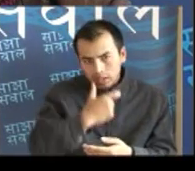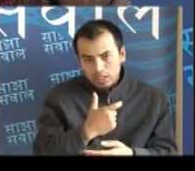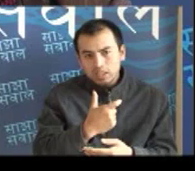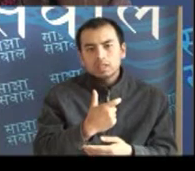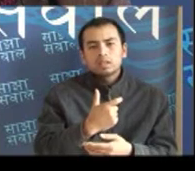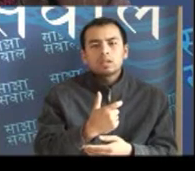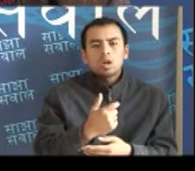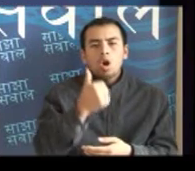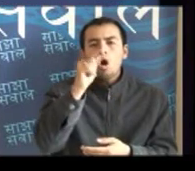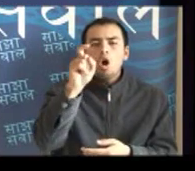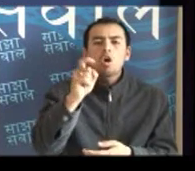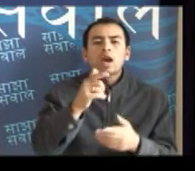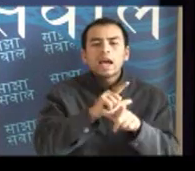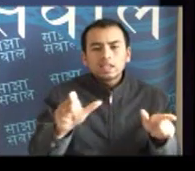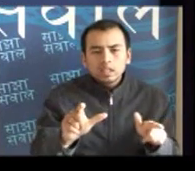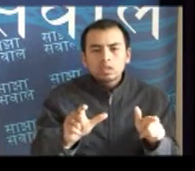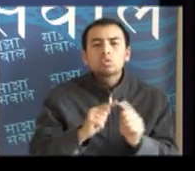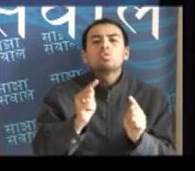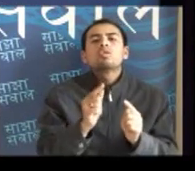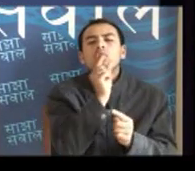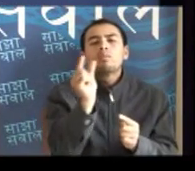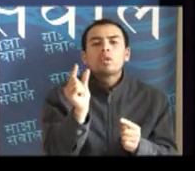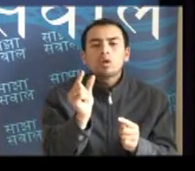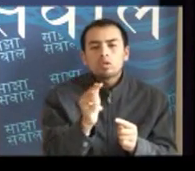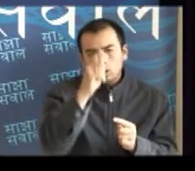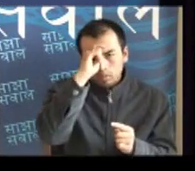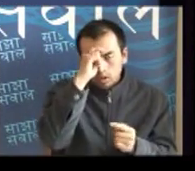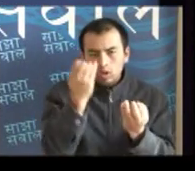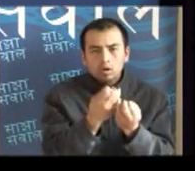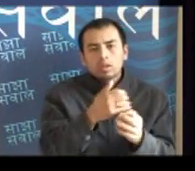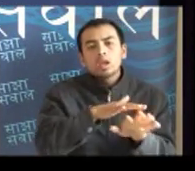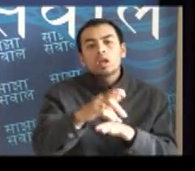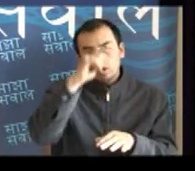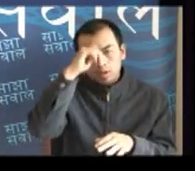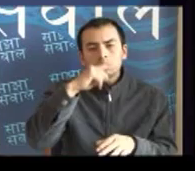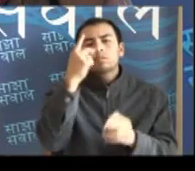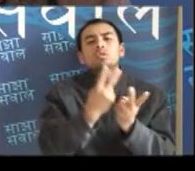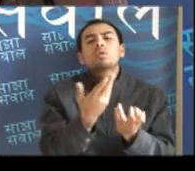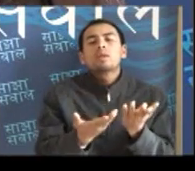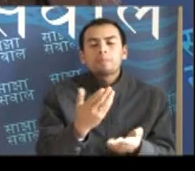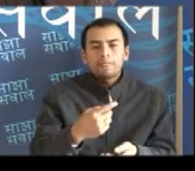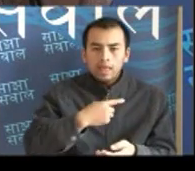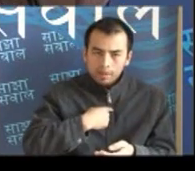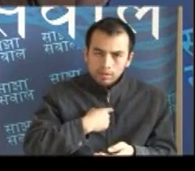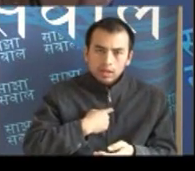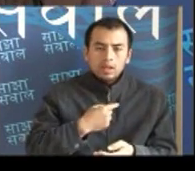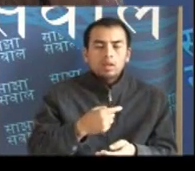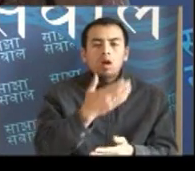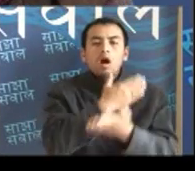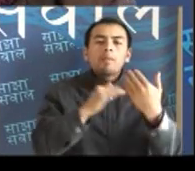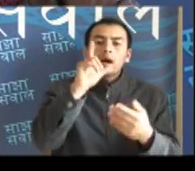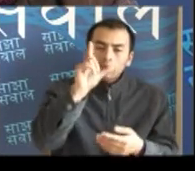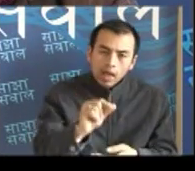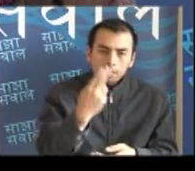व्यक्ति, अङ्गघात, कुन शब्दको सम्बोधनमा तपाईँहरू आफूलाई धेरै सम्मानित महसुस गर्नुहुन्छ? हामी अपाङ्गता भएका